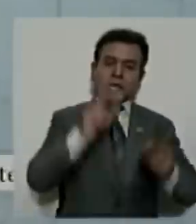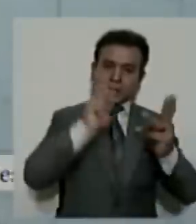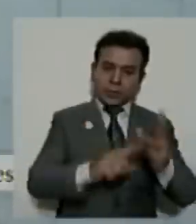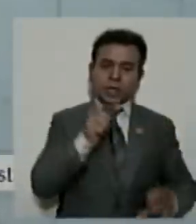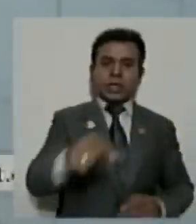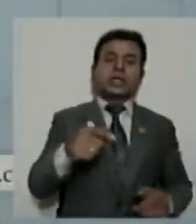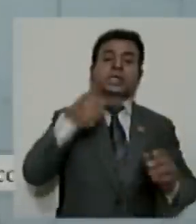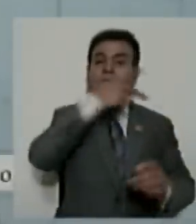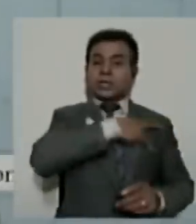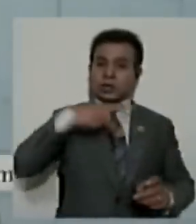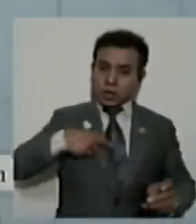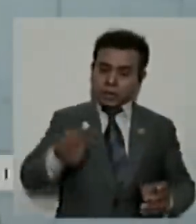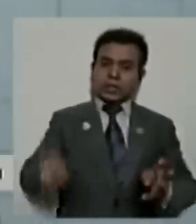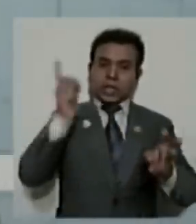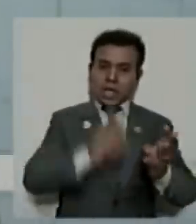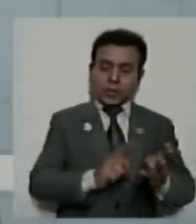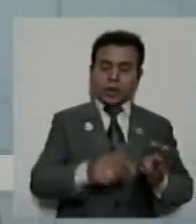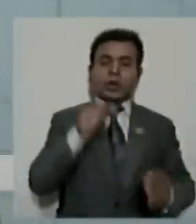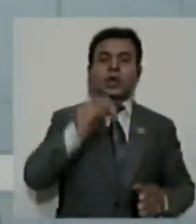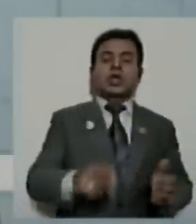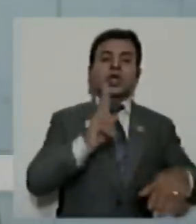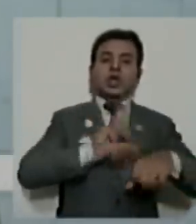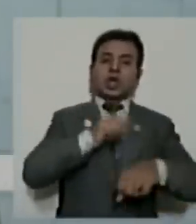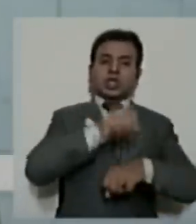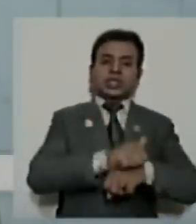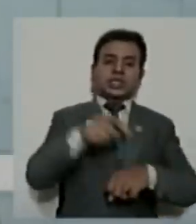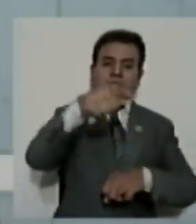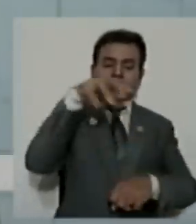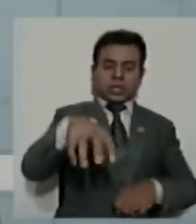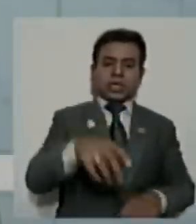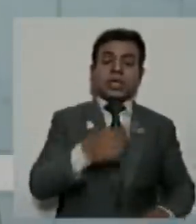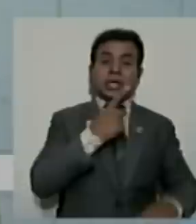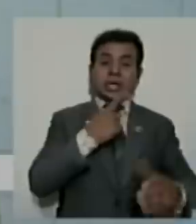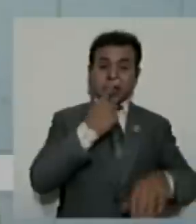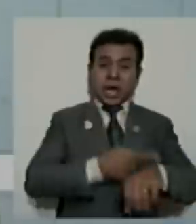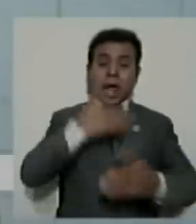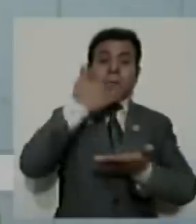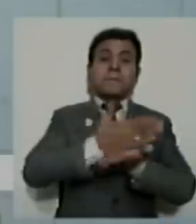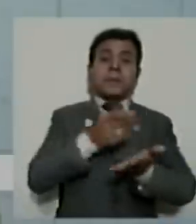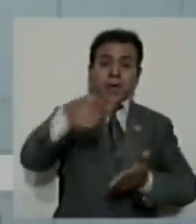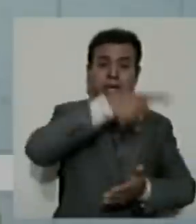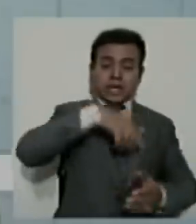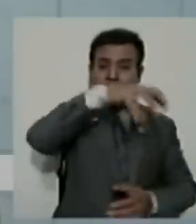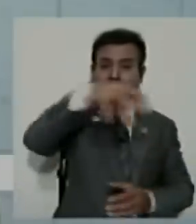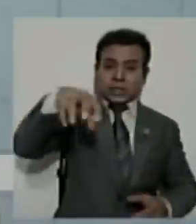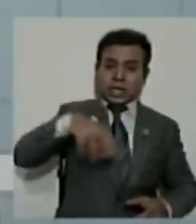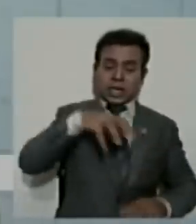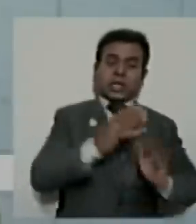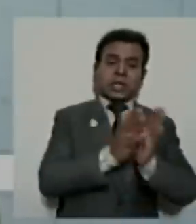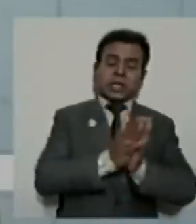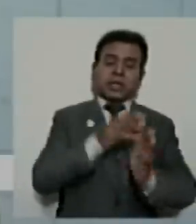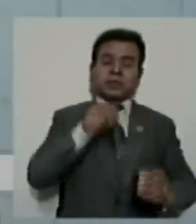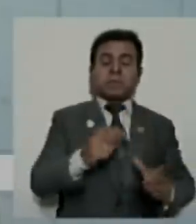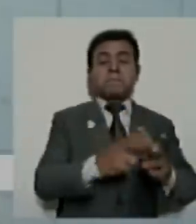72-73% রুগী আমাদের যারা আক্রান্ত, প্রায় 73% রুগী ঢাকা ডিভিশনের মধ্যে, এবং এটা অর্ধেক অর্ধেক